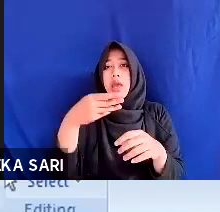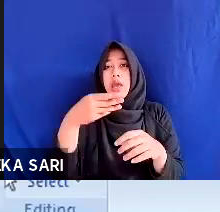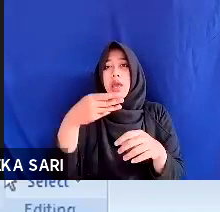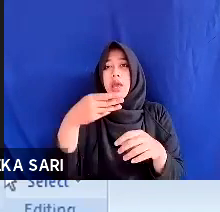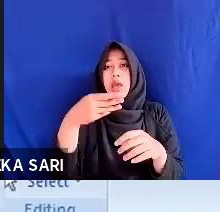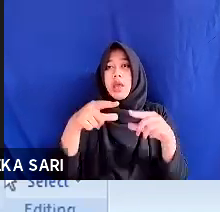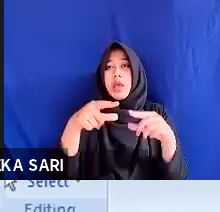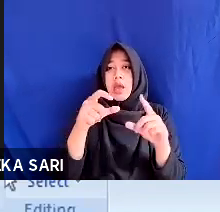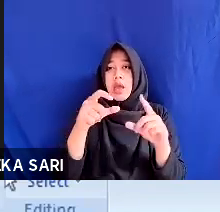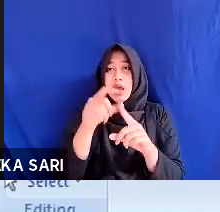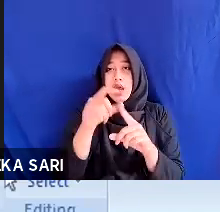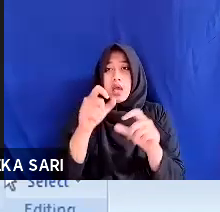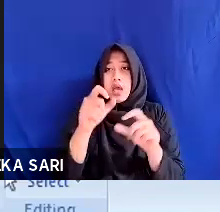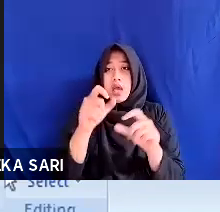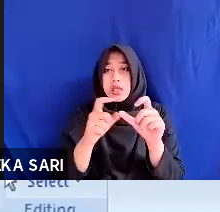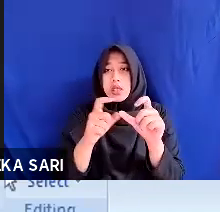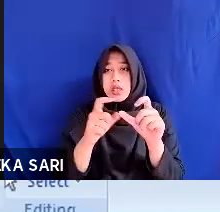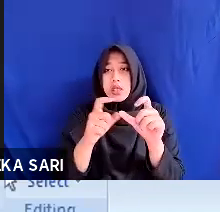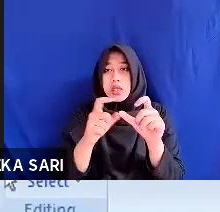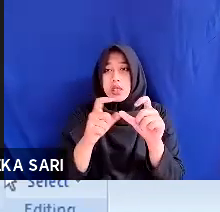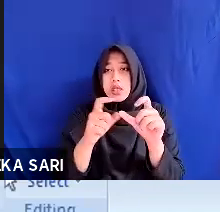untuk soal disrupsi selalu